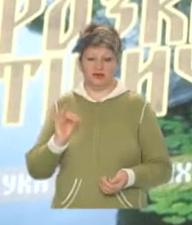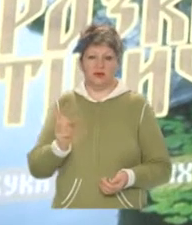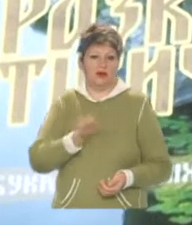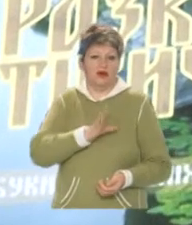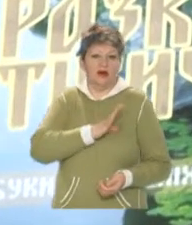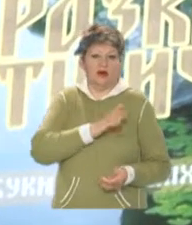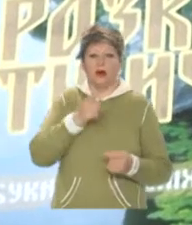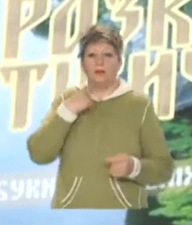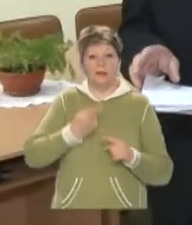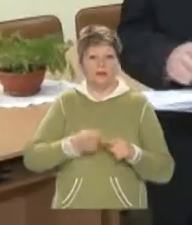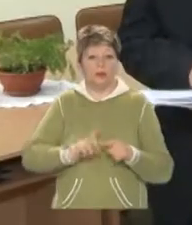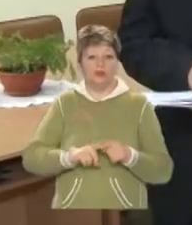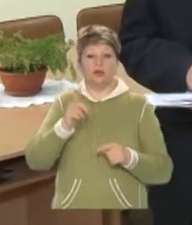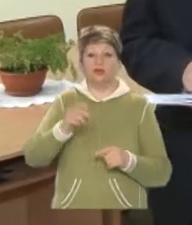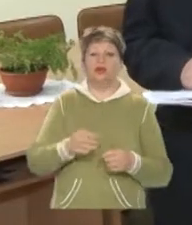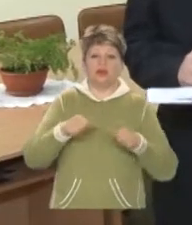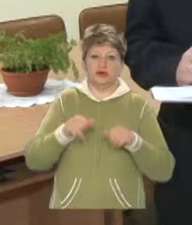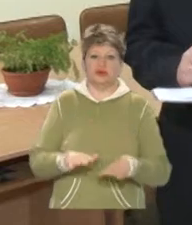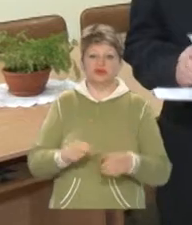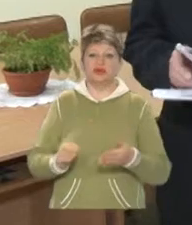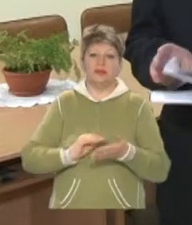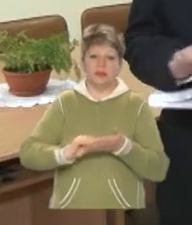автор, вирішив увічнити її у своїй праці.